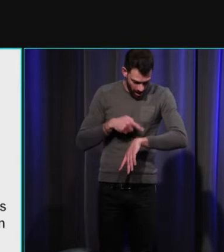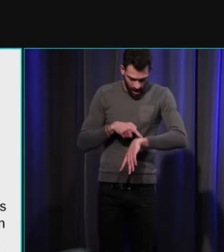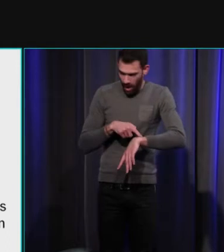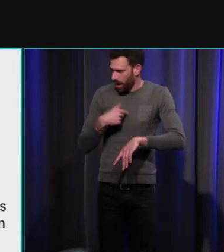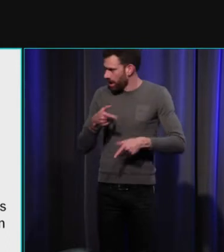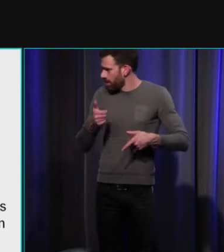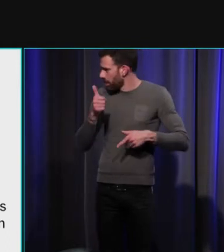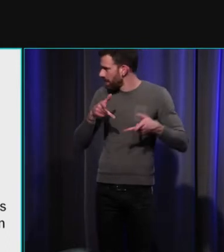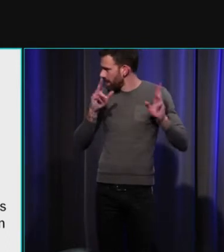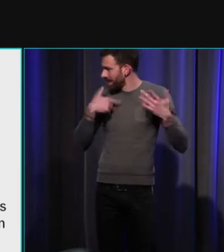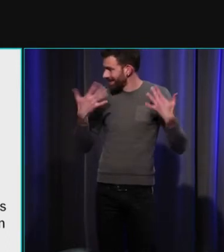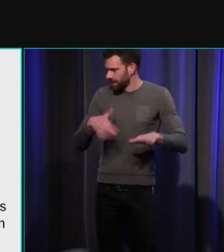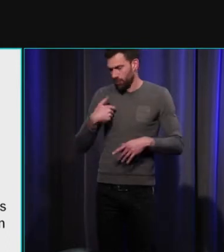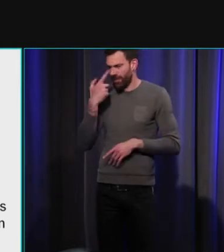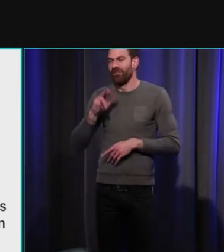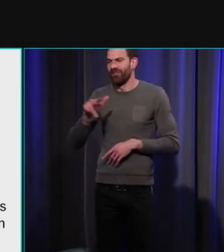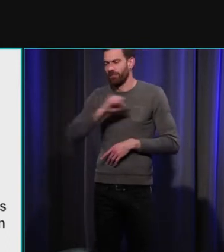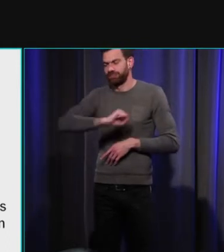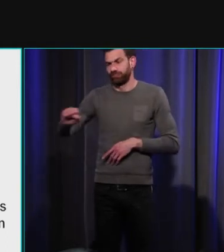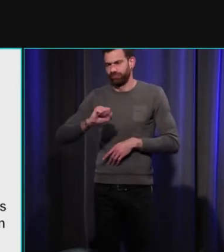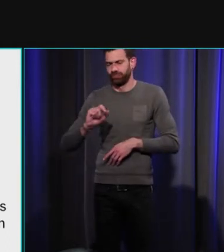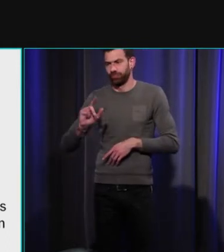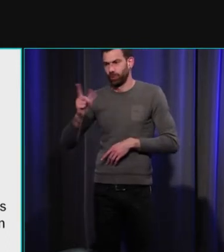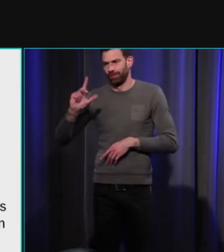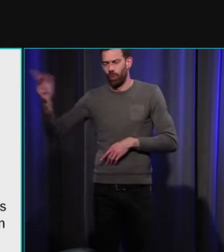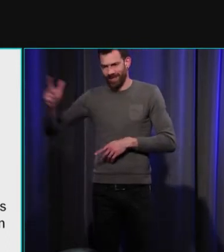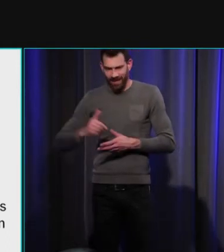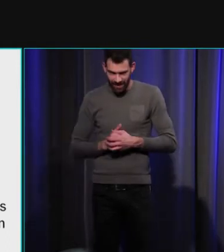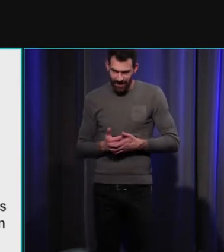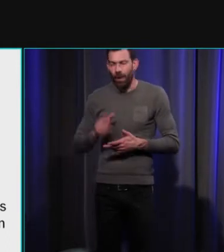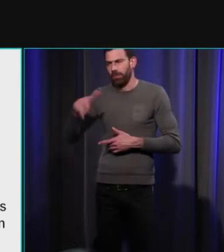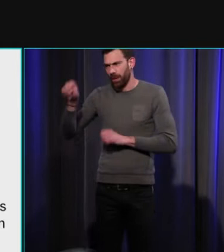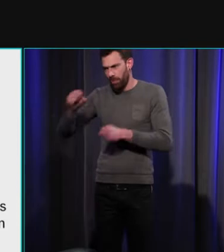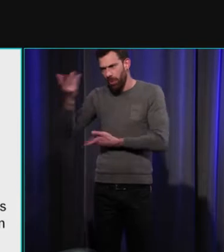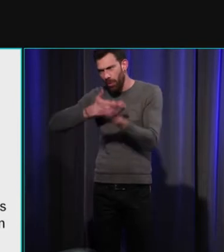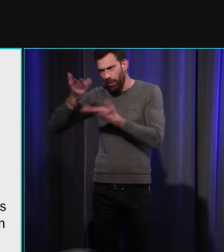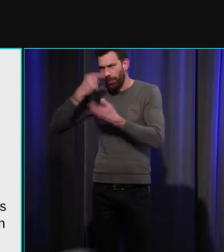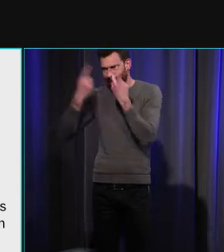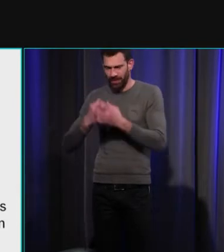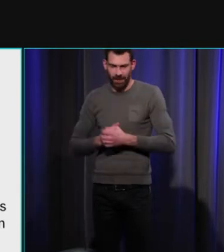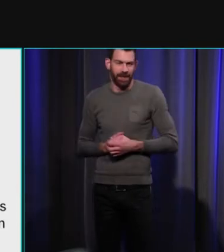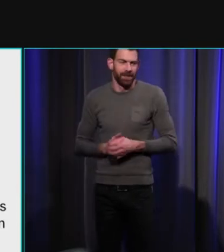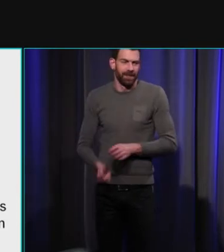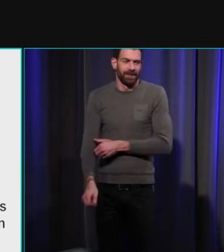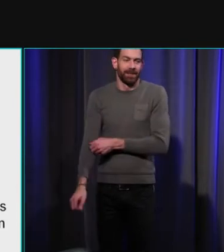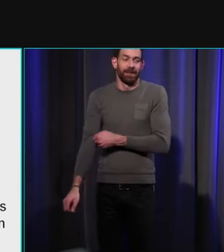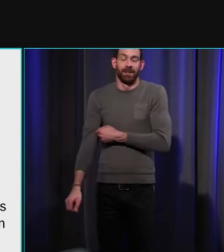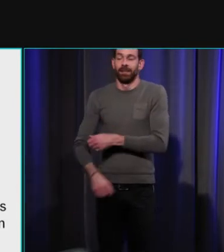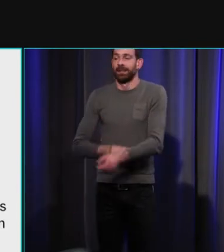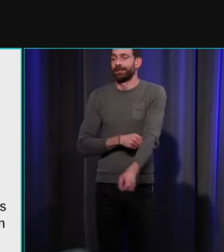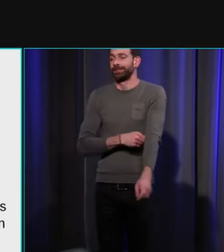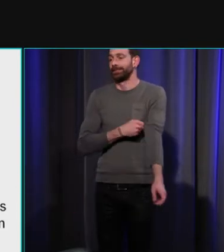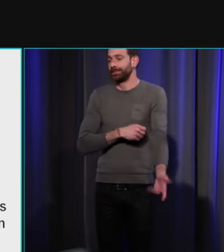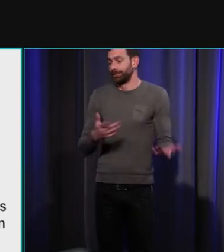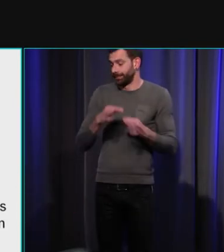partie je vais foncer je vous promets pour les deux autres pour qui un peu de dialogues des questions et bien les penseurs de